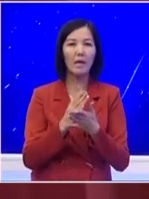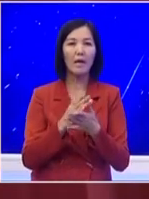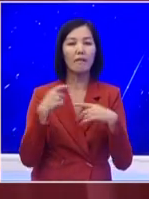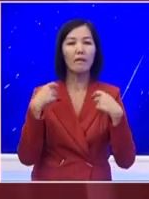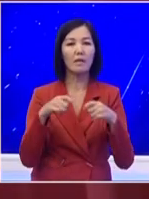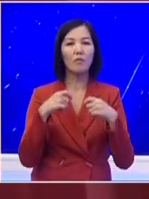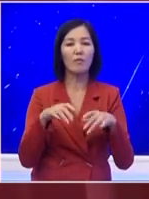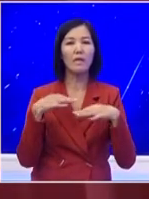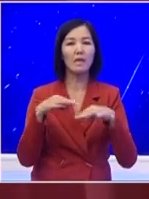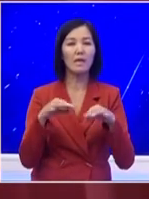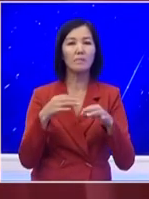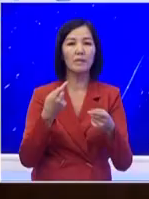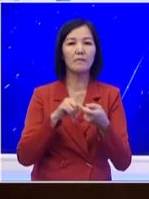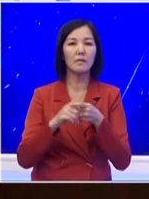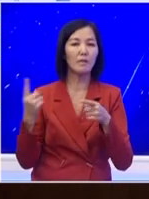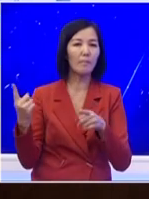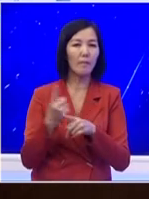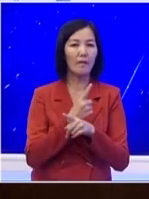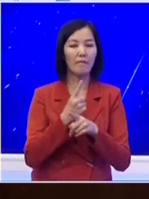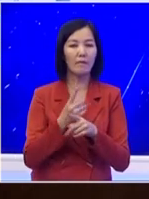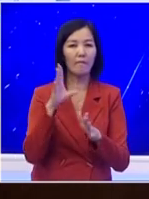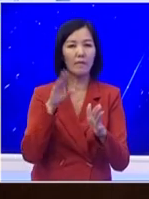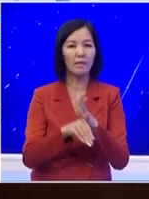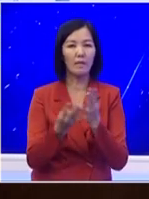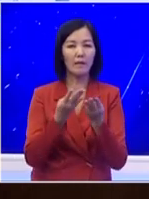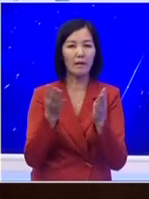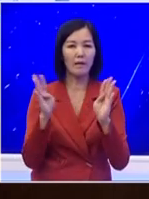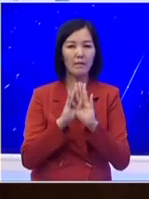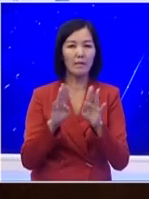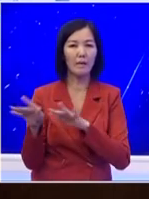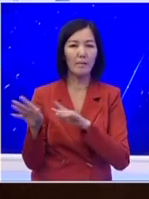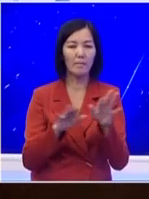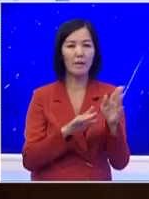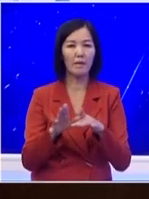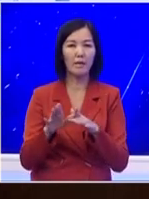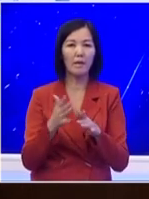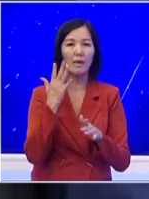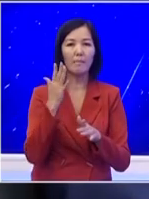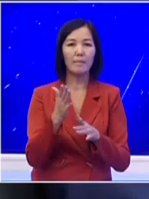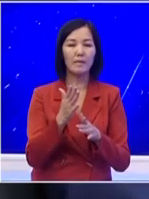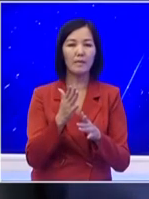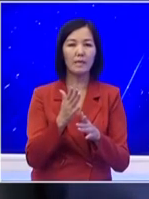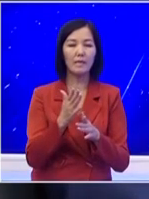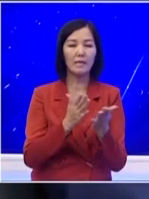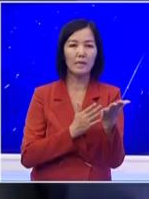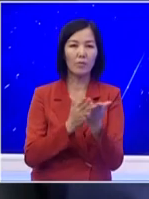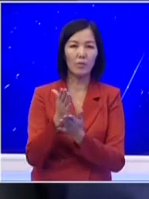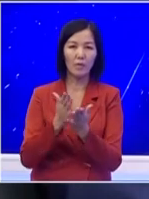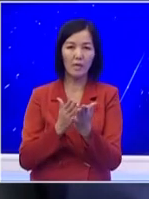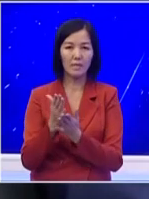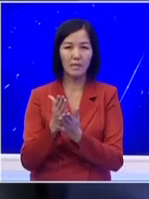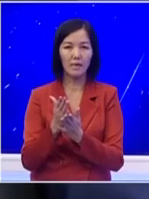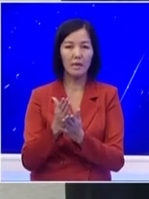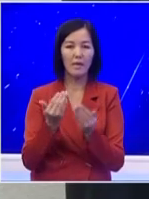торговли и транспорта. Связано это в первую очередь с внедрением карантинных мер. И все же по 5 из 7 основных показателей в ряде